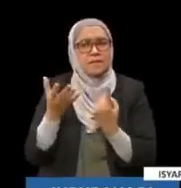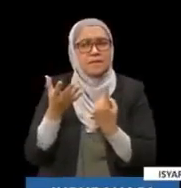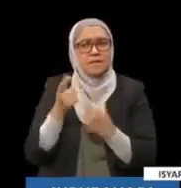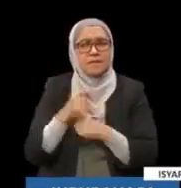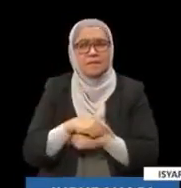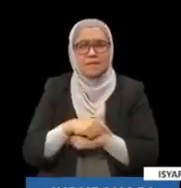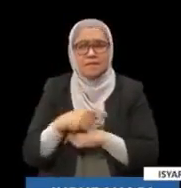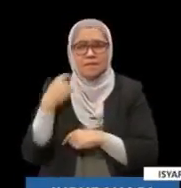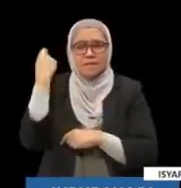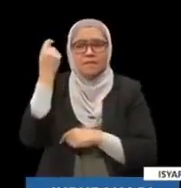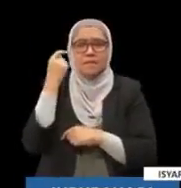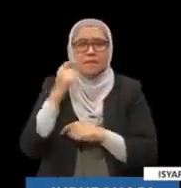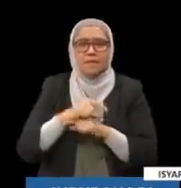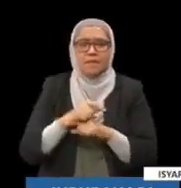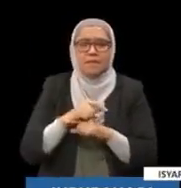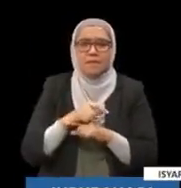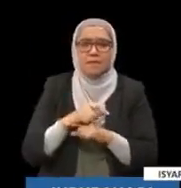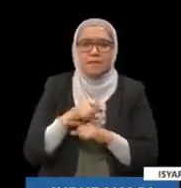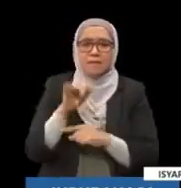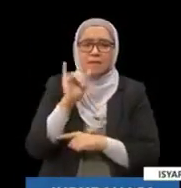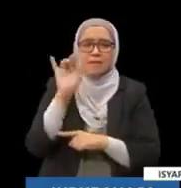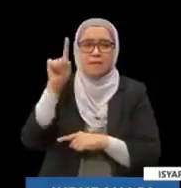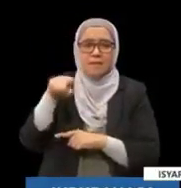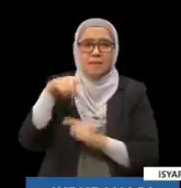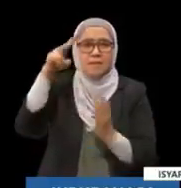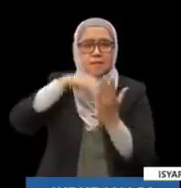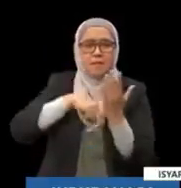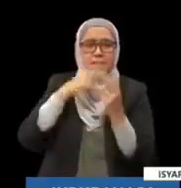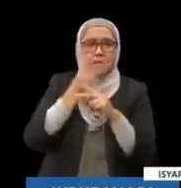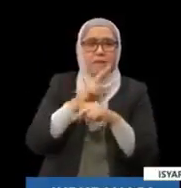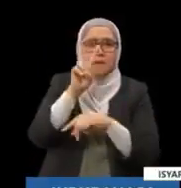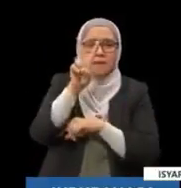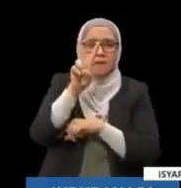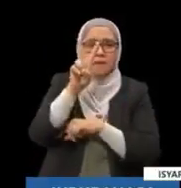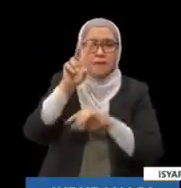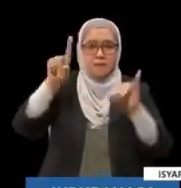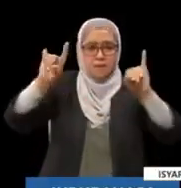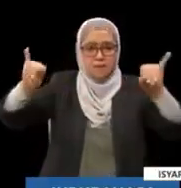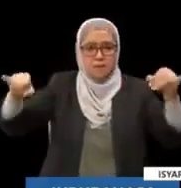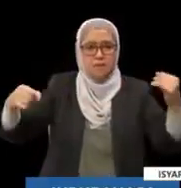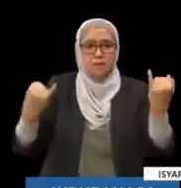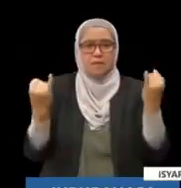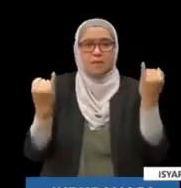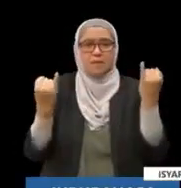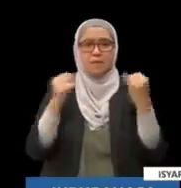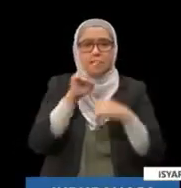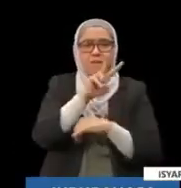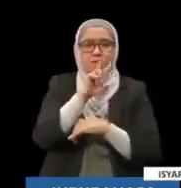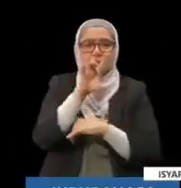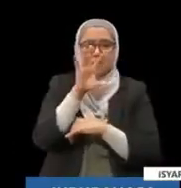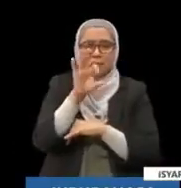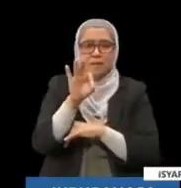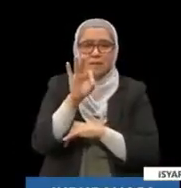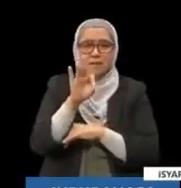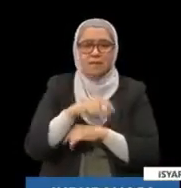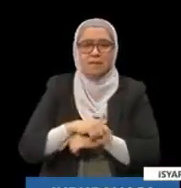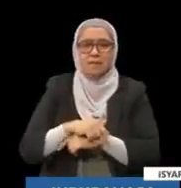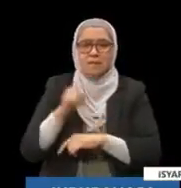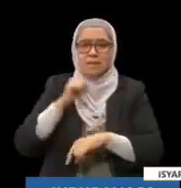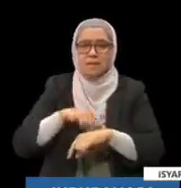Tuan Yang Dipertua, bacaan kali kedua adalah pada hari Jumaat 29 hari bulan Oktober 2021 pada jam 4 petang.